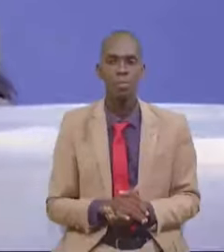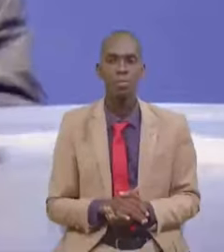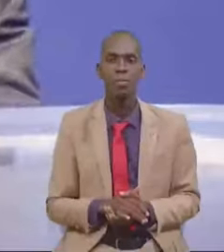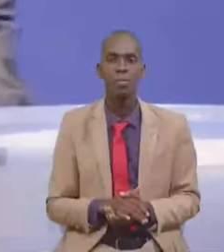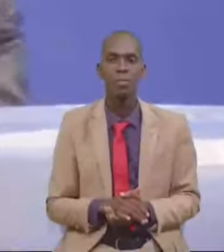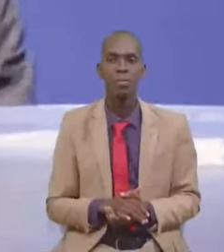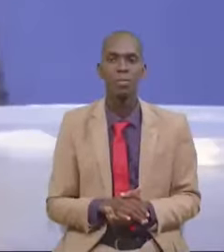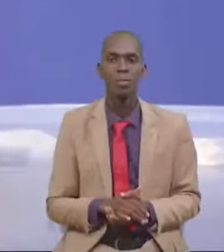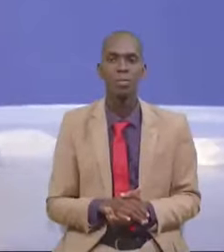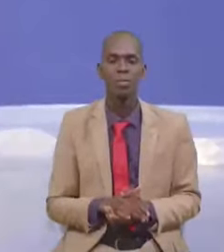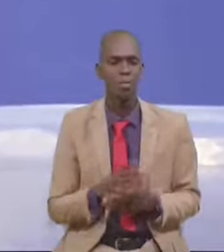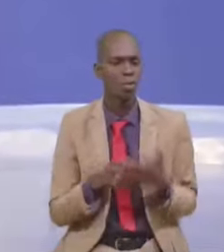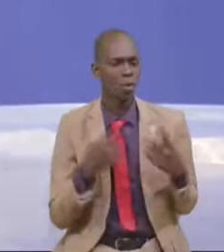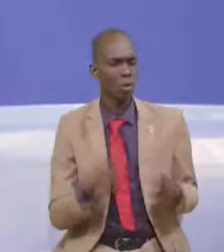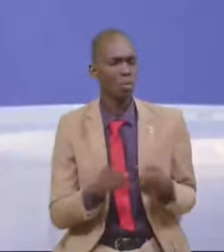Qu'est-ce qui est arrivé à Judas?